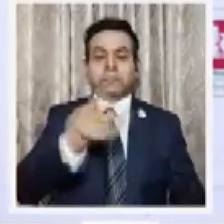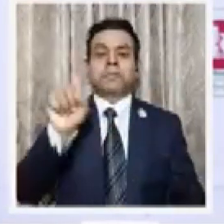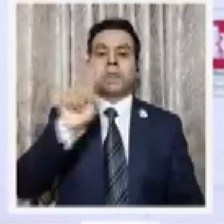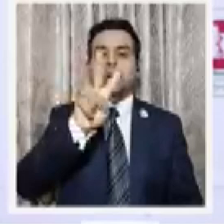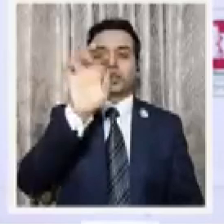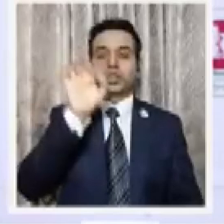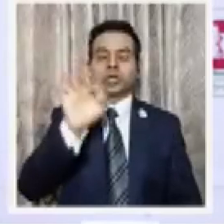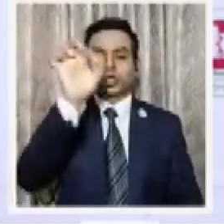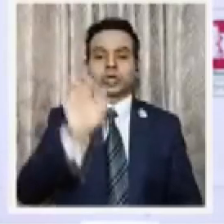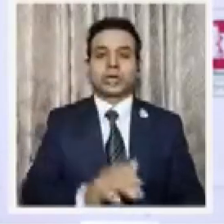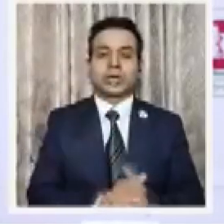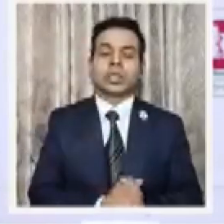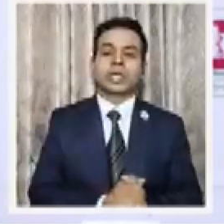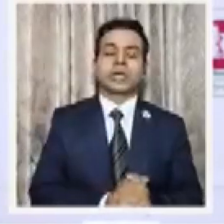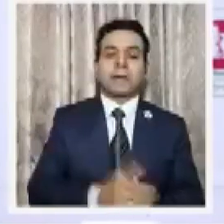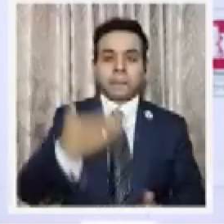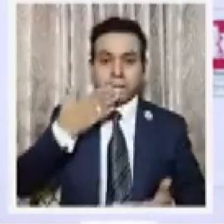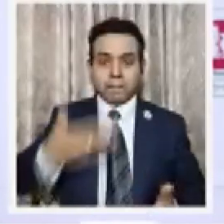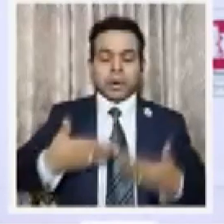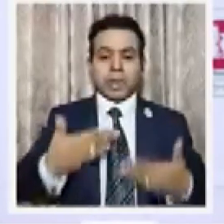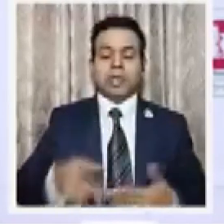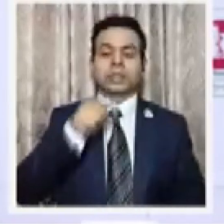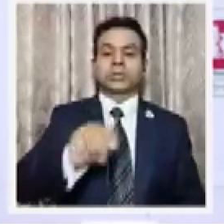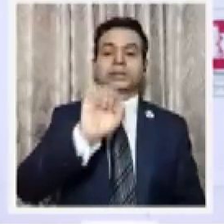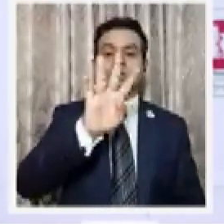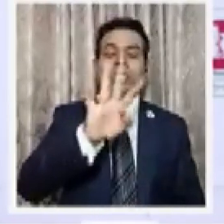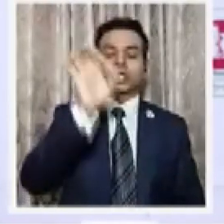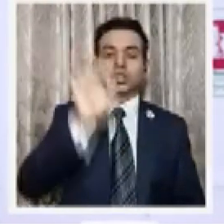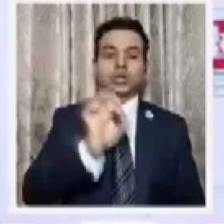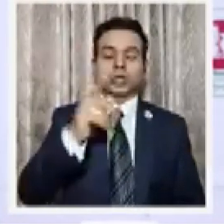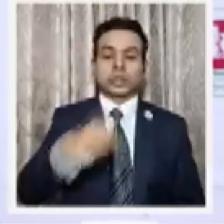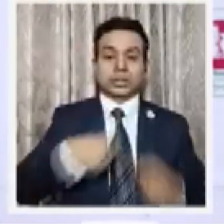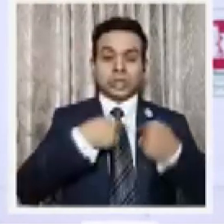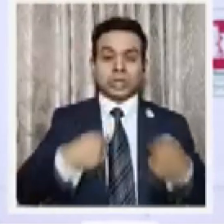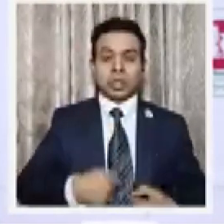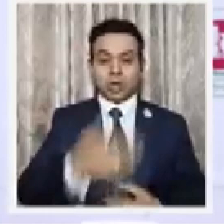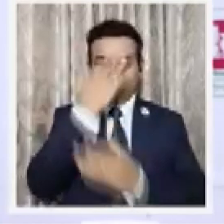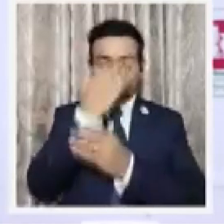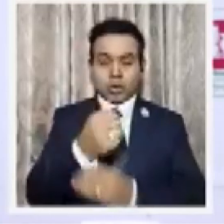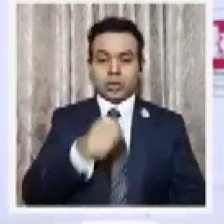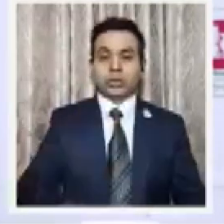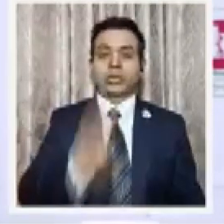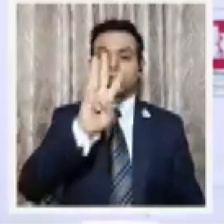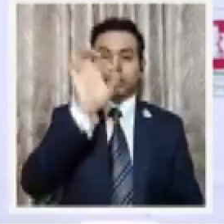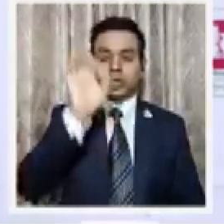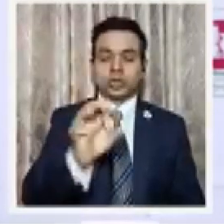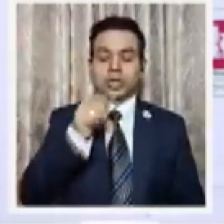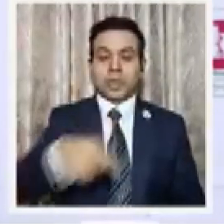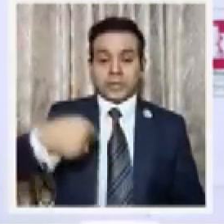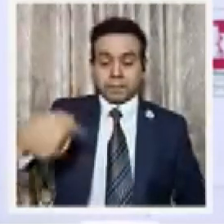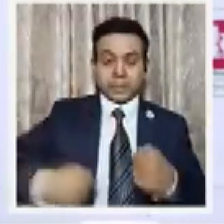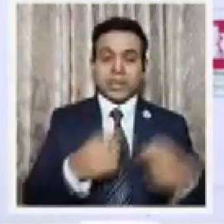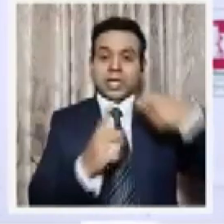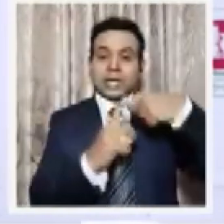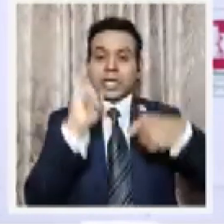মধ্যে ডায়াবেটিসে আক্রান্ত 18%, উচ্চ রক্তচাপে আক্রান্ত 12%, শ্বাসকষ্ট বা এজমায়